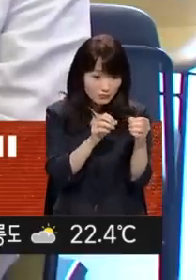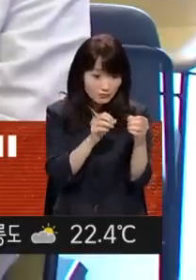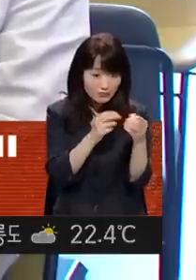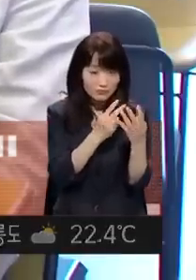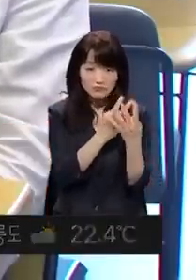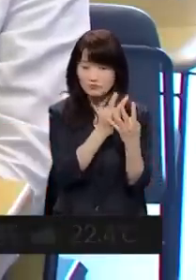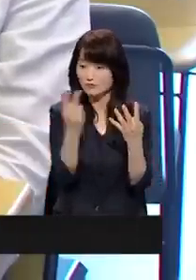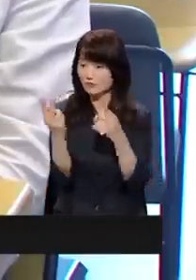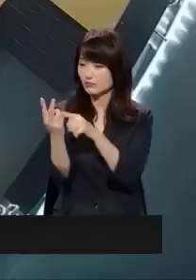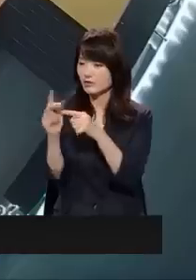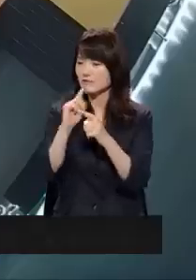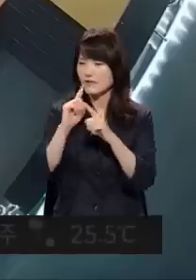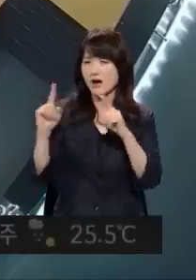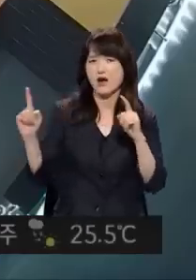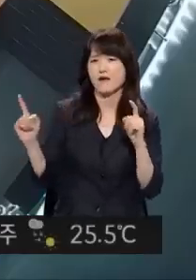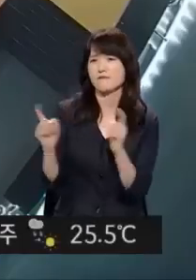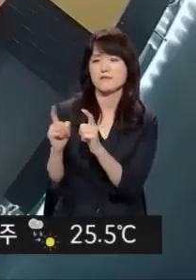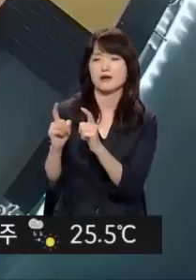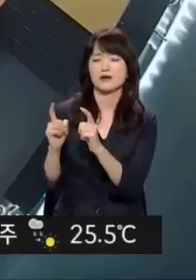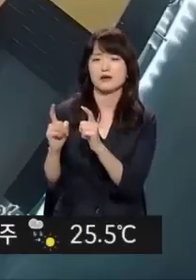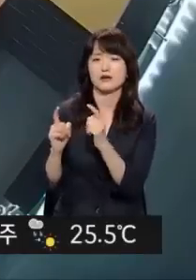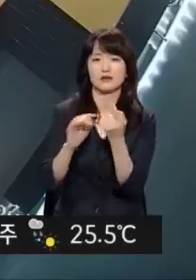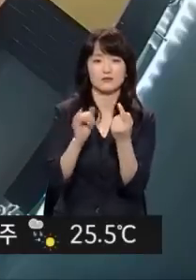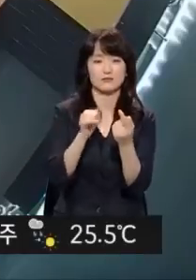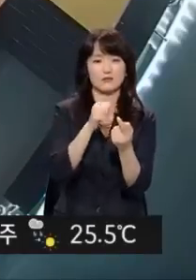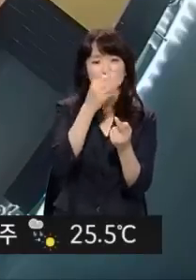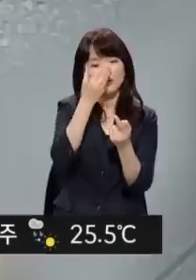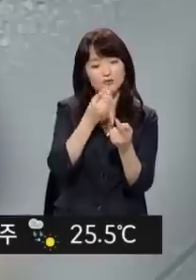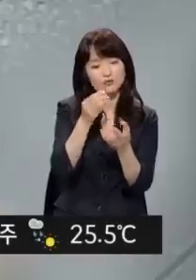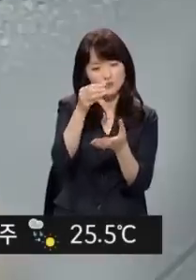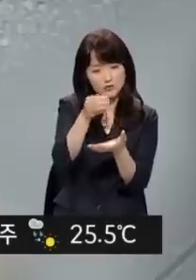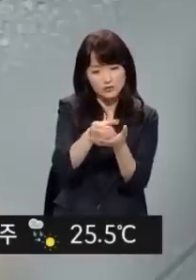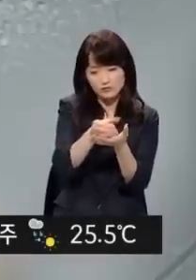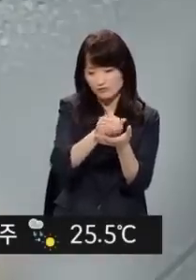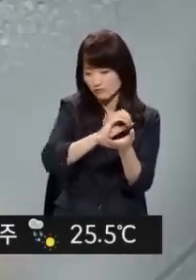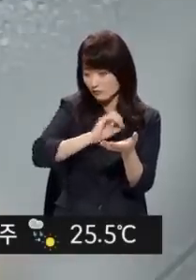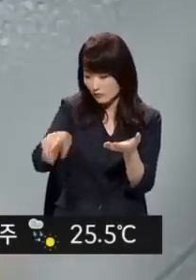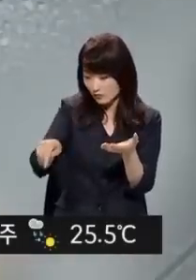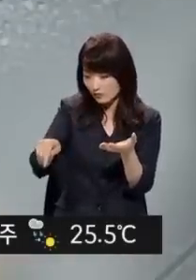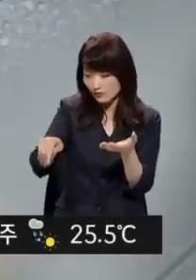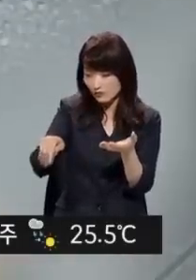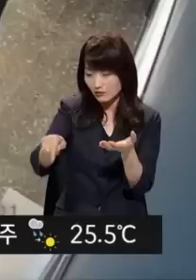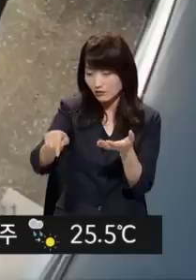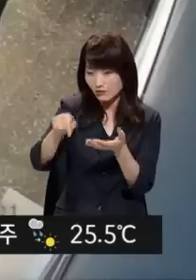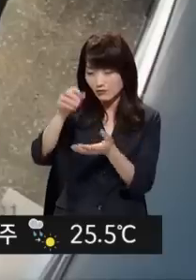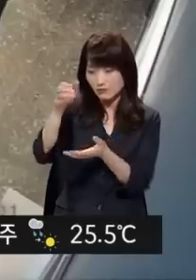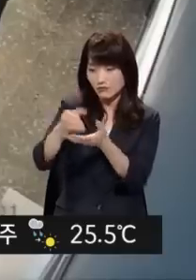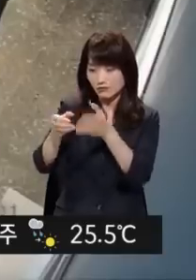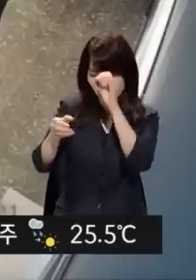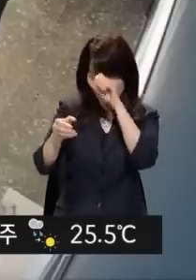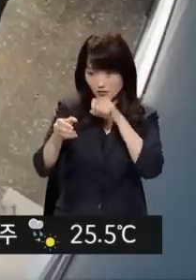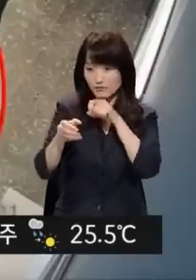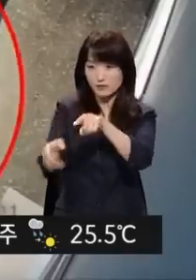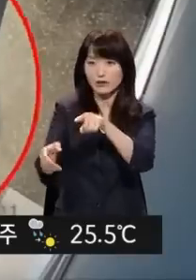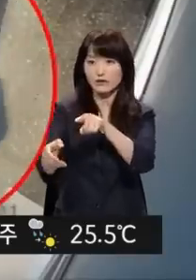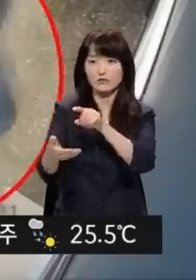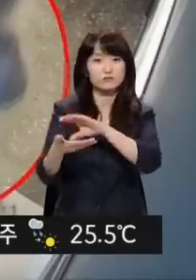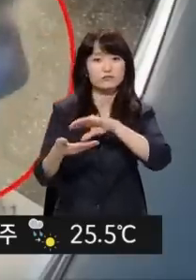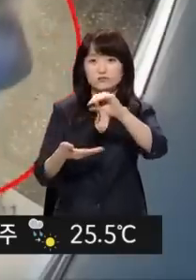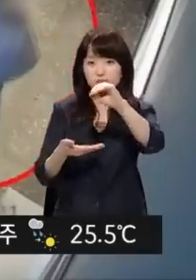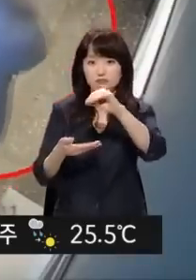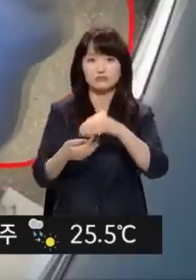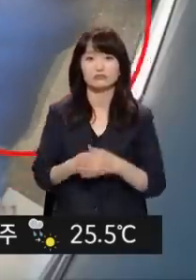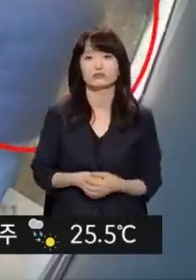두 명이 말싸움이 붙었는데 한 명이 음료가 담긴 컵을 바닥에 던집니다 그리고 그 컵까지 발로 차더니 그대로 밖으로 나가 버렸는데요